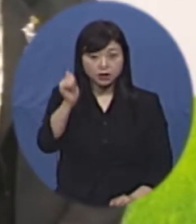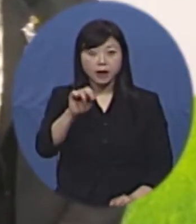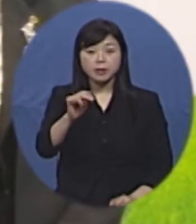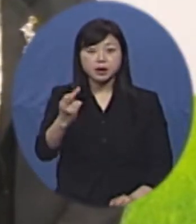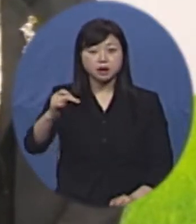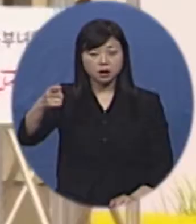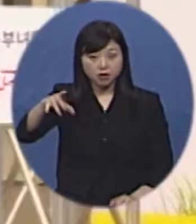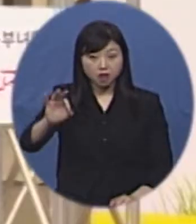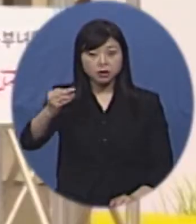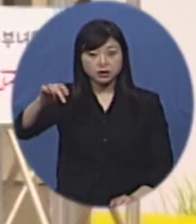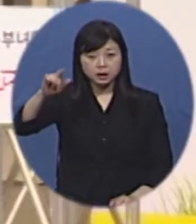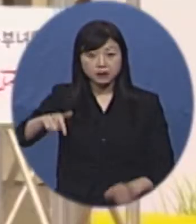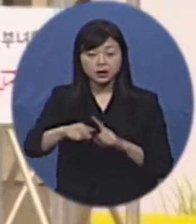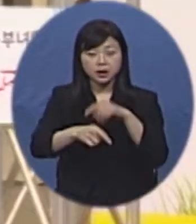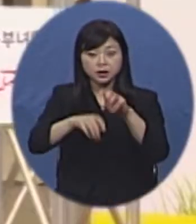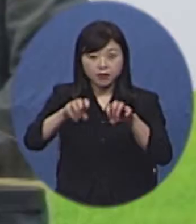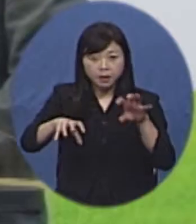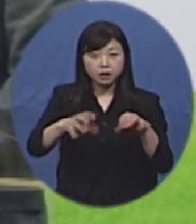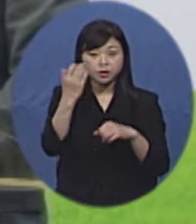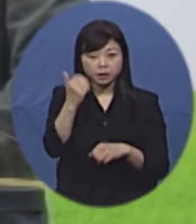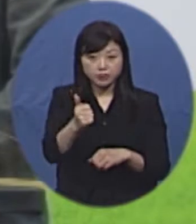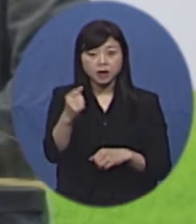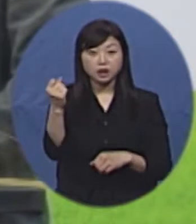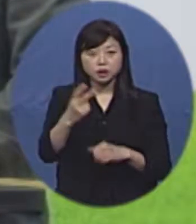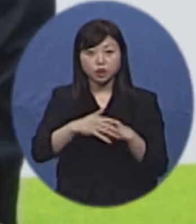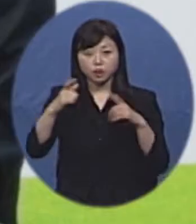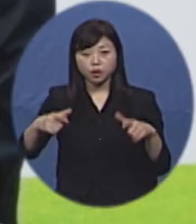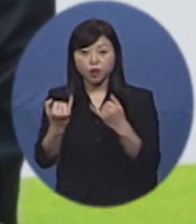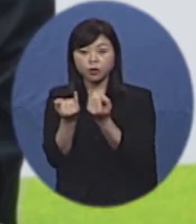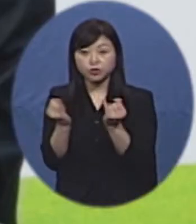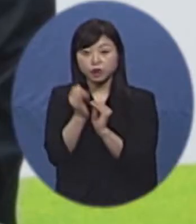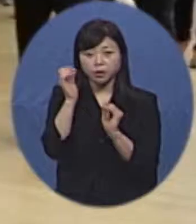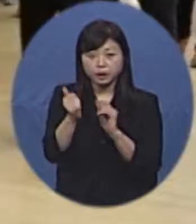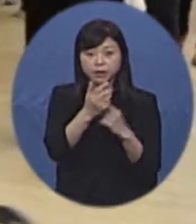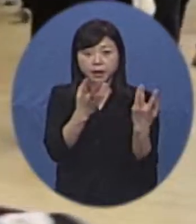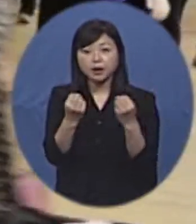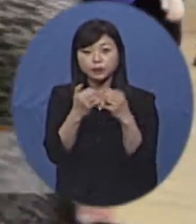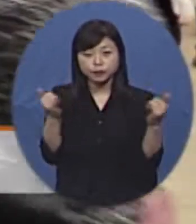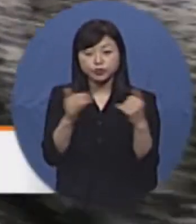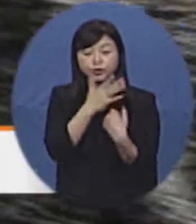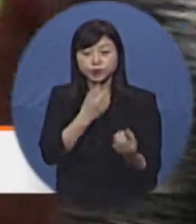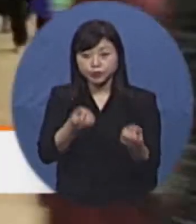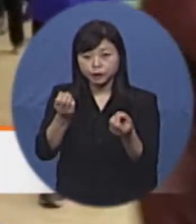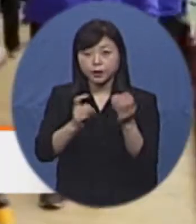여수 새마을 회장, 도 부녀 회장 등 많은 내빈들의 축하가 이어졌으며